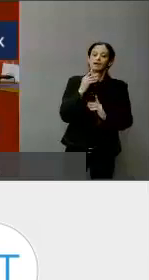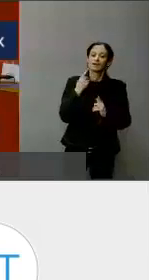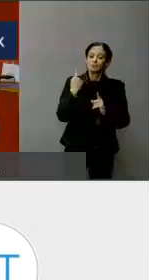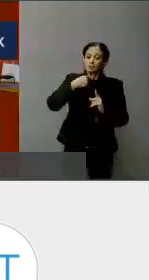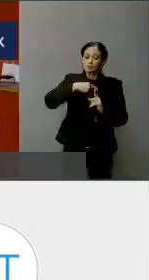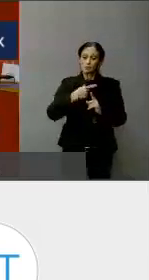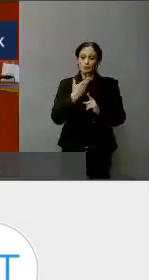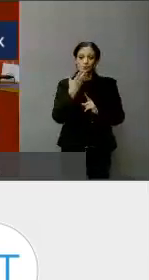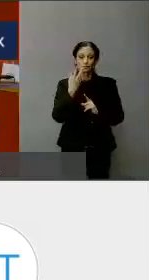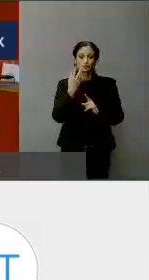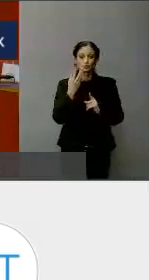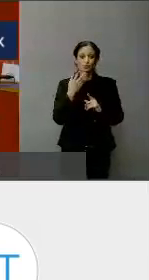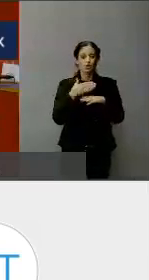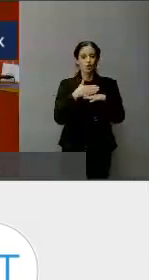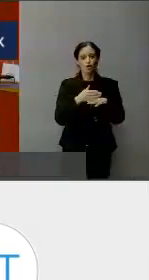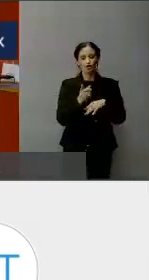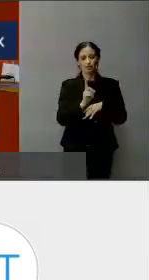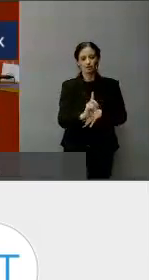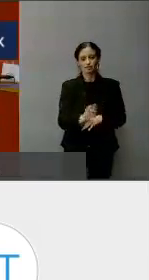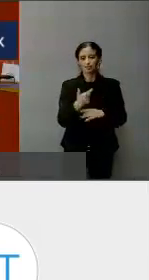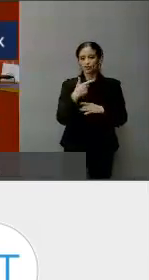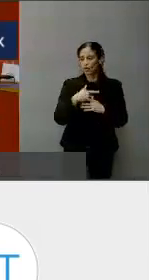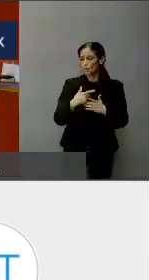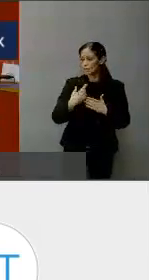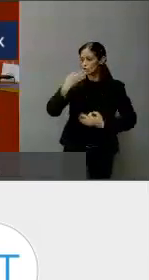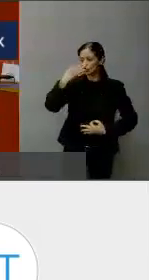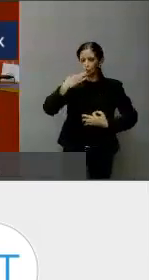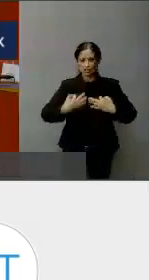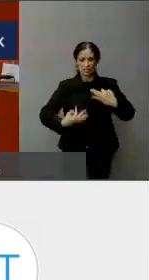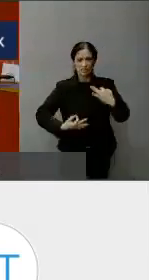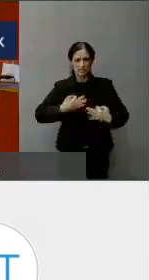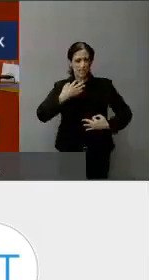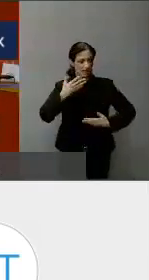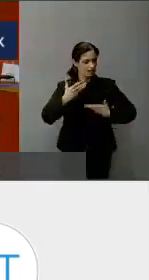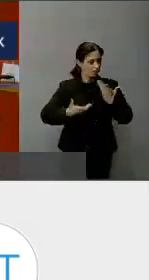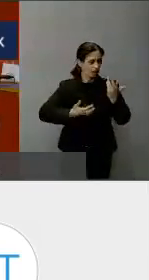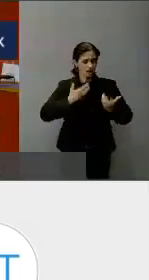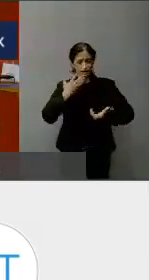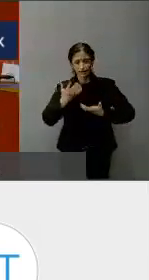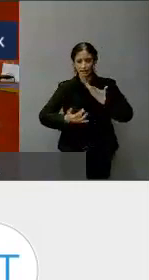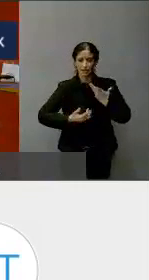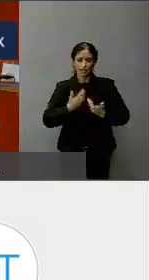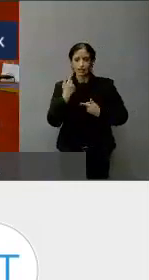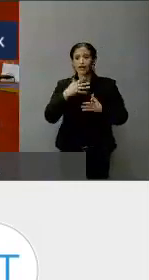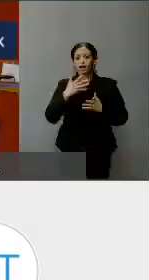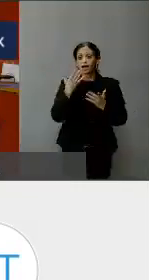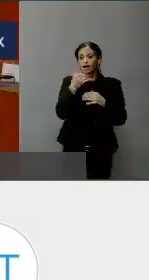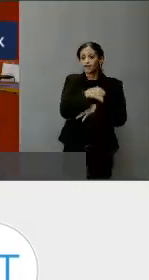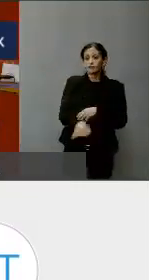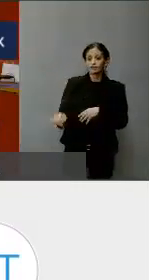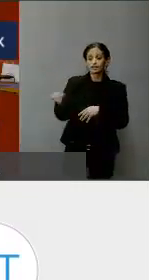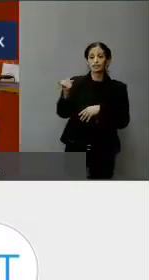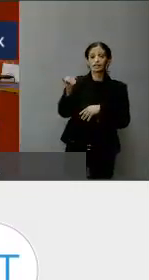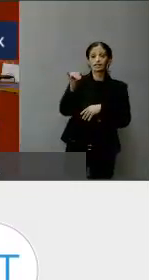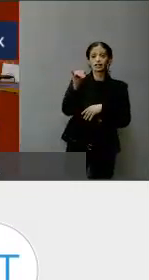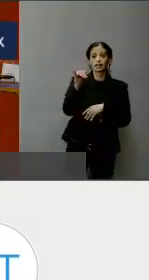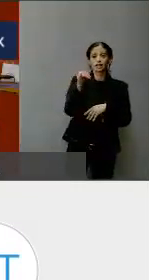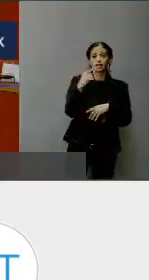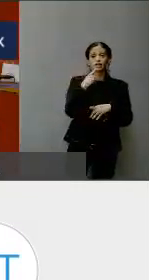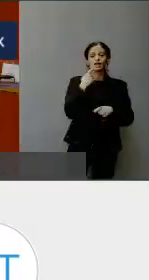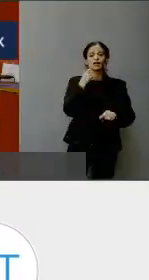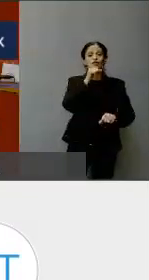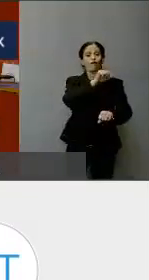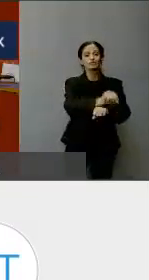questo giustizialismo manettaro per cui alla fine dei conti i condannati non hanno più diritto di cittadinanza